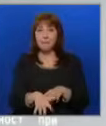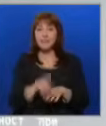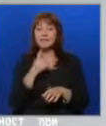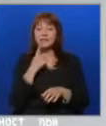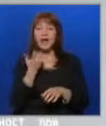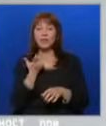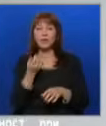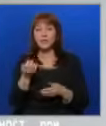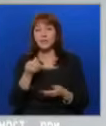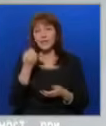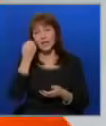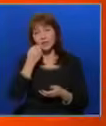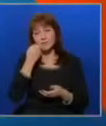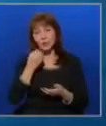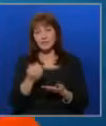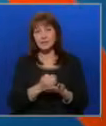пари?